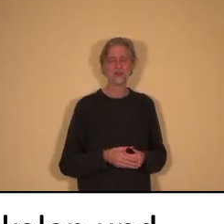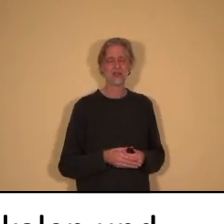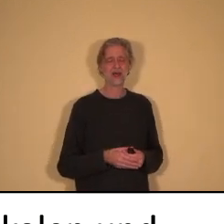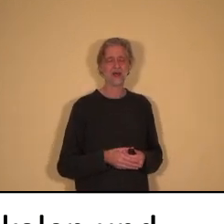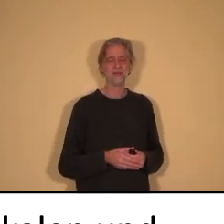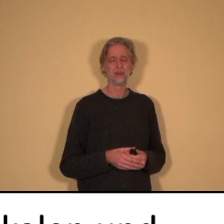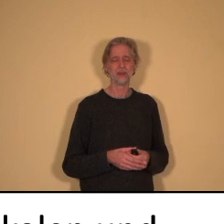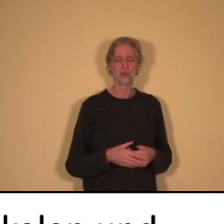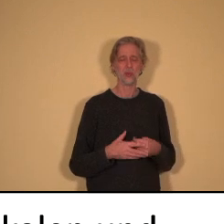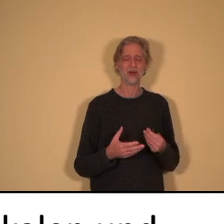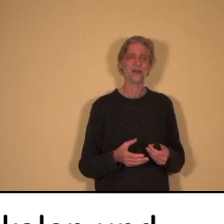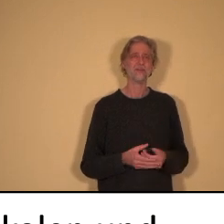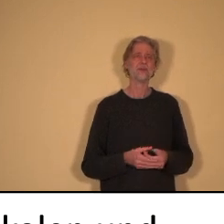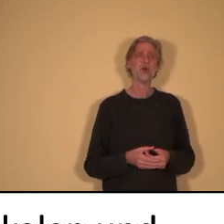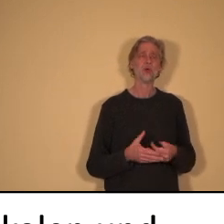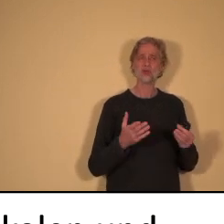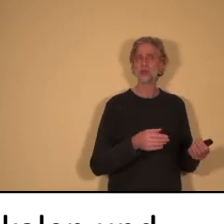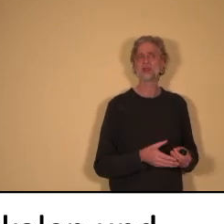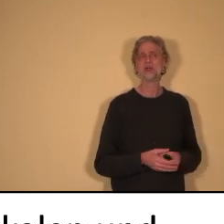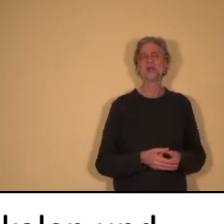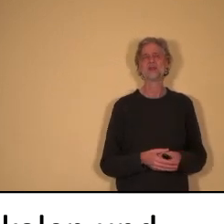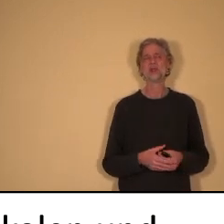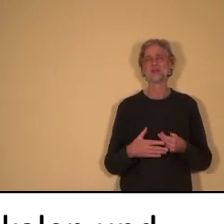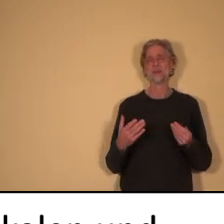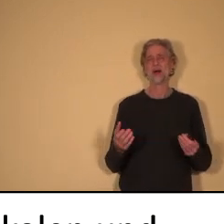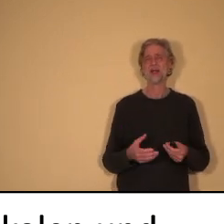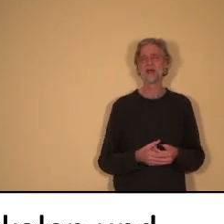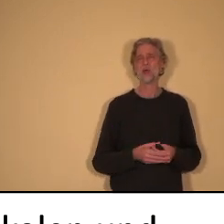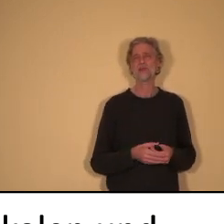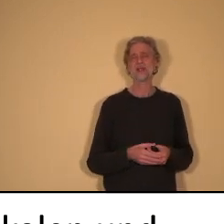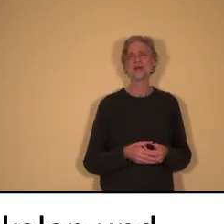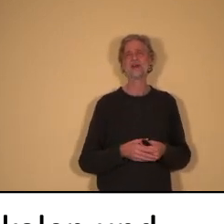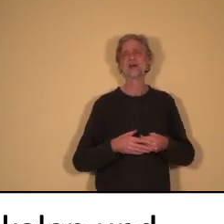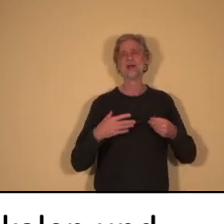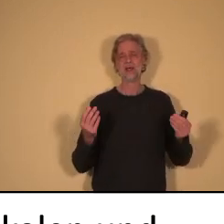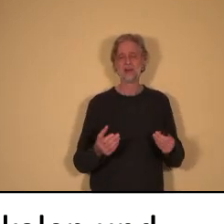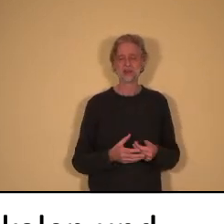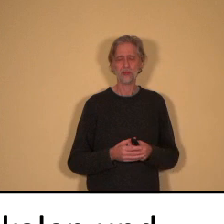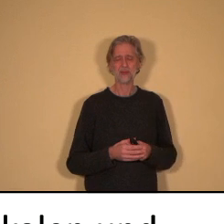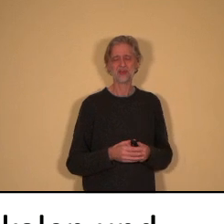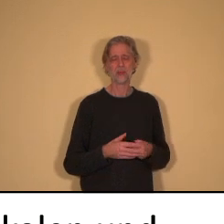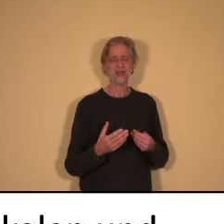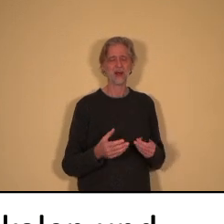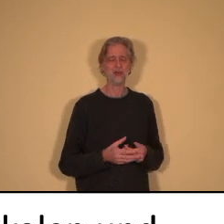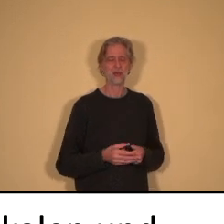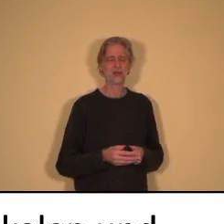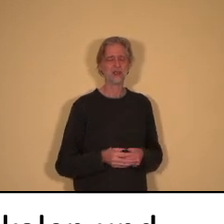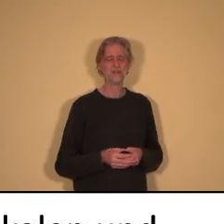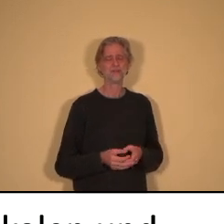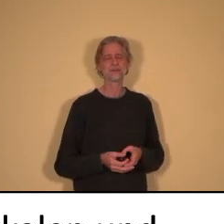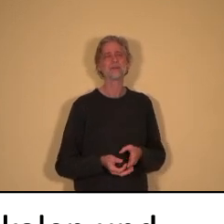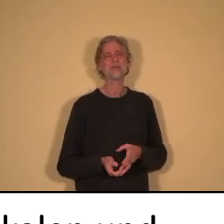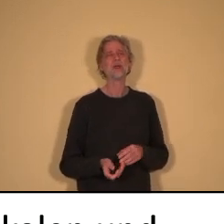schon über viele Jahre beobachten. Und das führt natürlich dazu, dass einige Oberflächengewässer im Sommer fast komplett